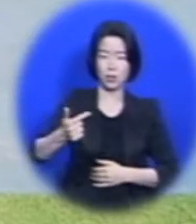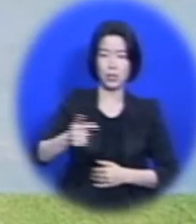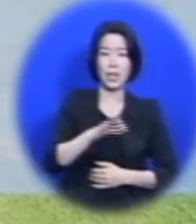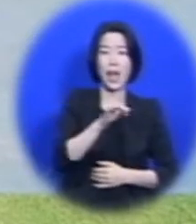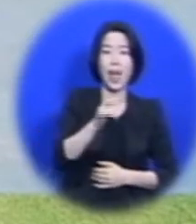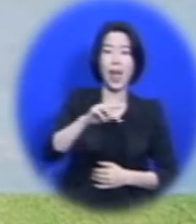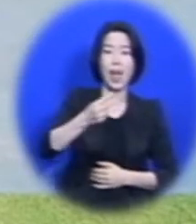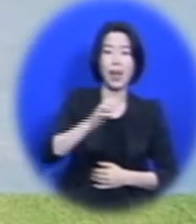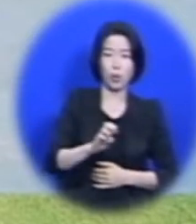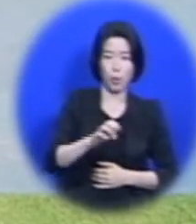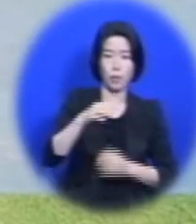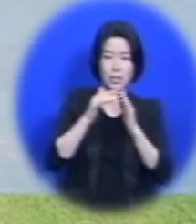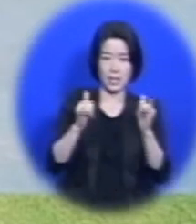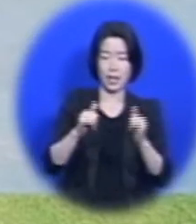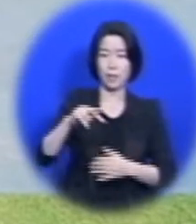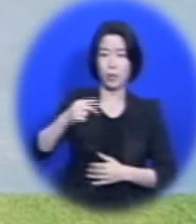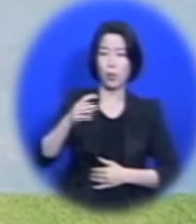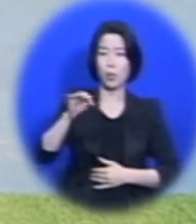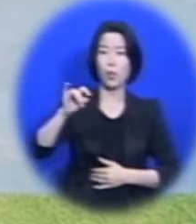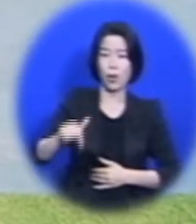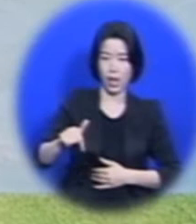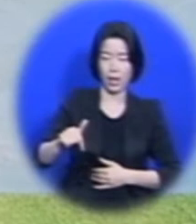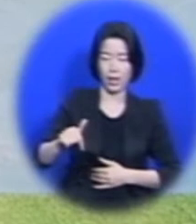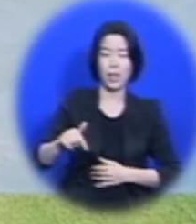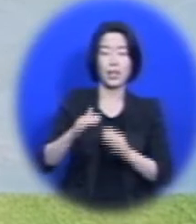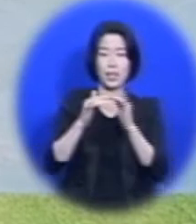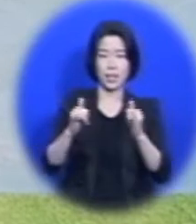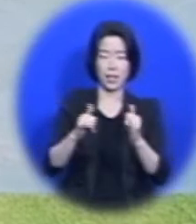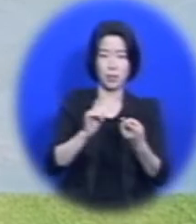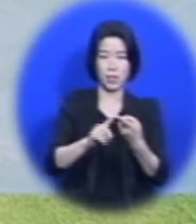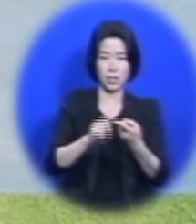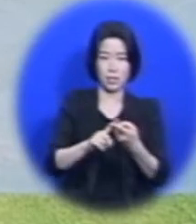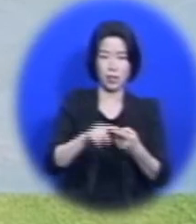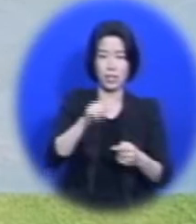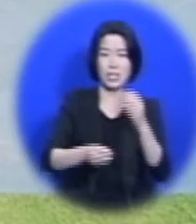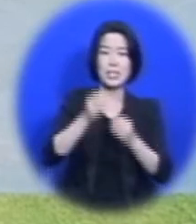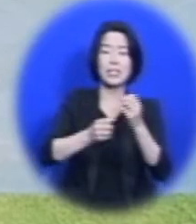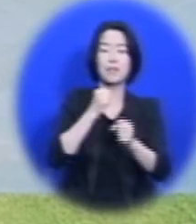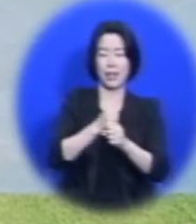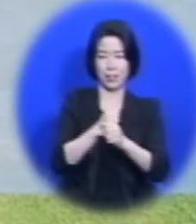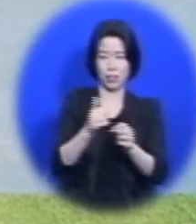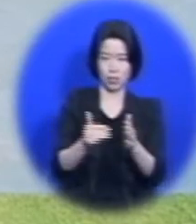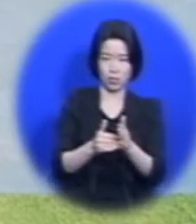에돔 사람 도액이라는 사람을 대상으로 이 시가 지어졌어요.